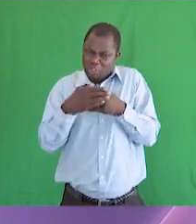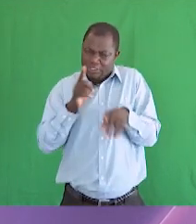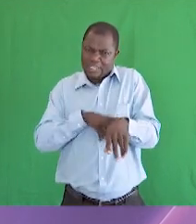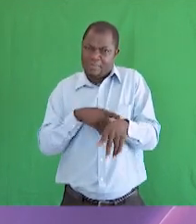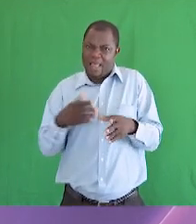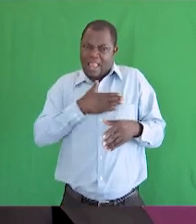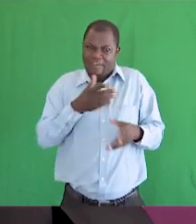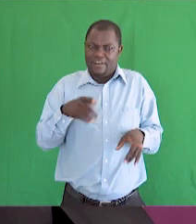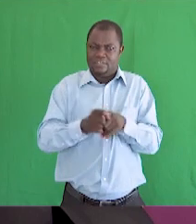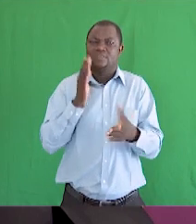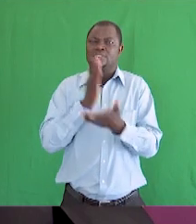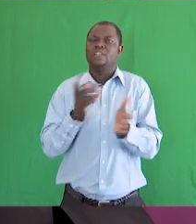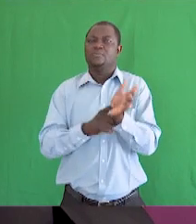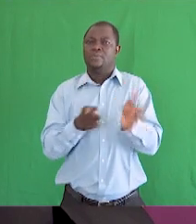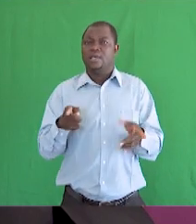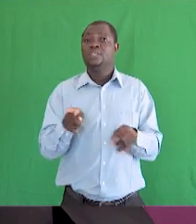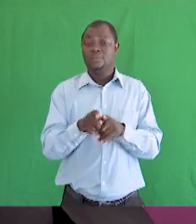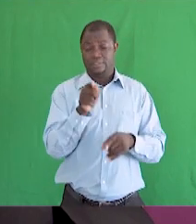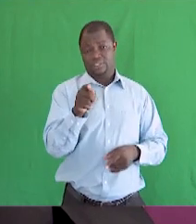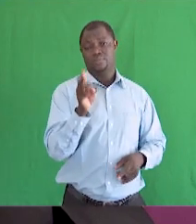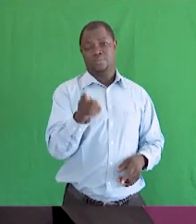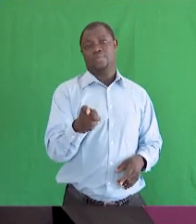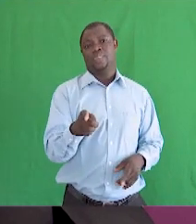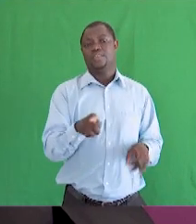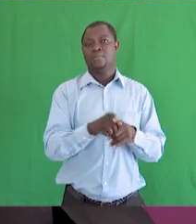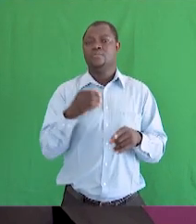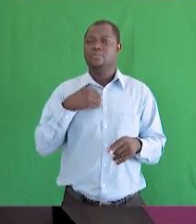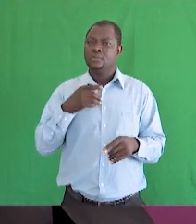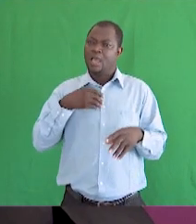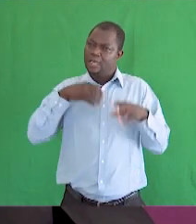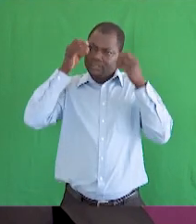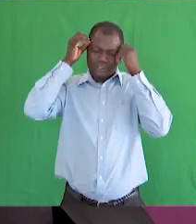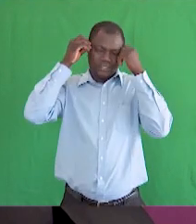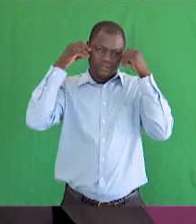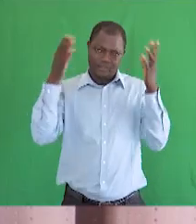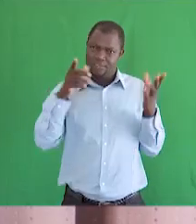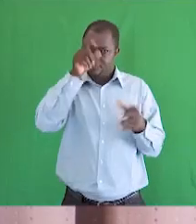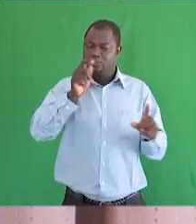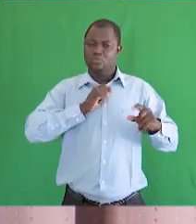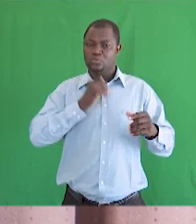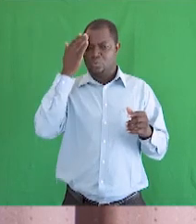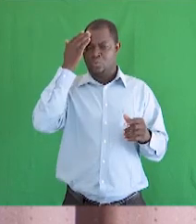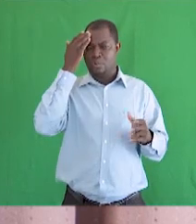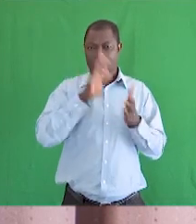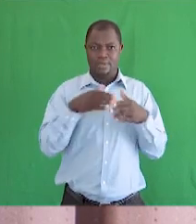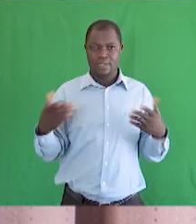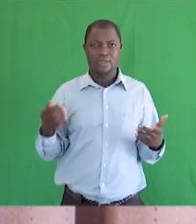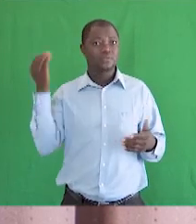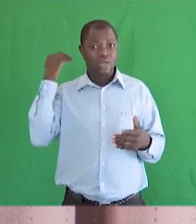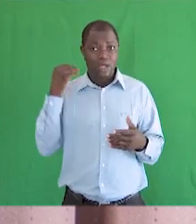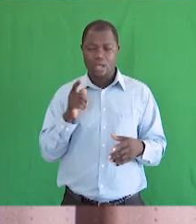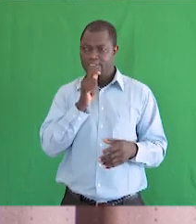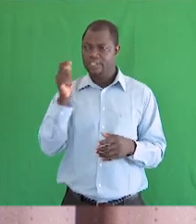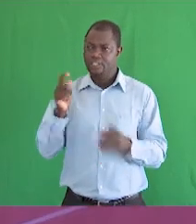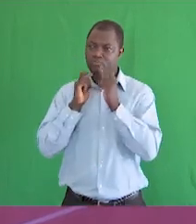kuti pasina kuroorana inyaya iyoyo zvekare yekuti handina zvandinoziva handina akandiraira zvasiyana nekudhara kwekuti handina navana